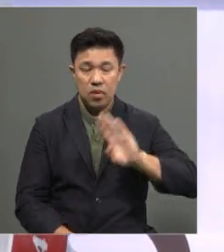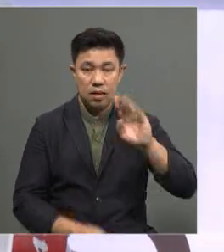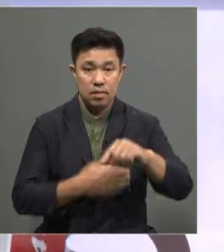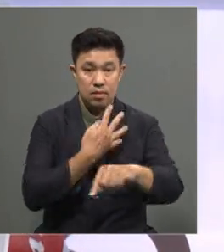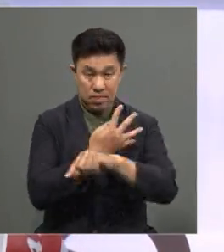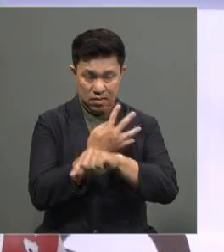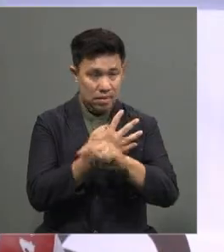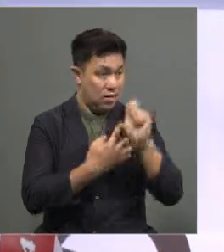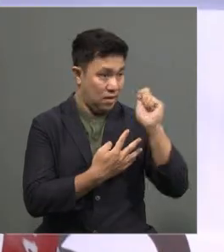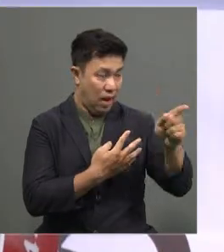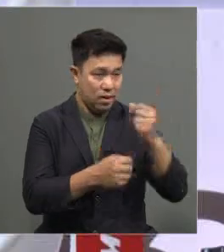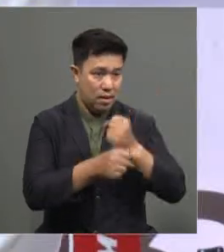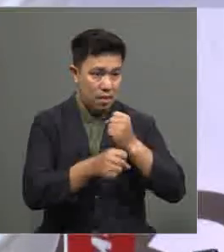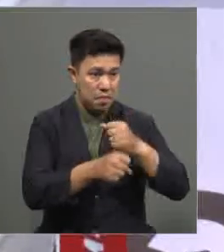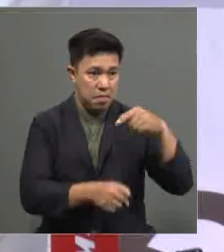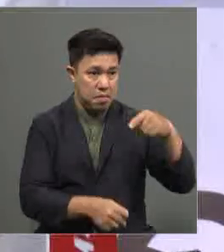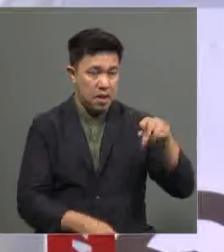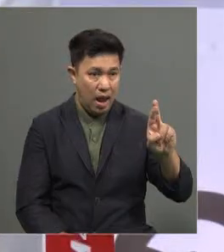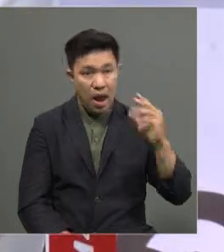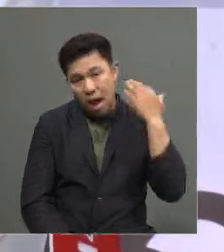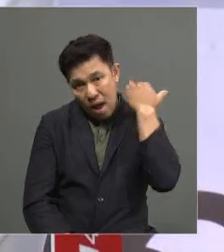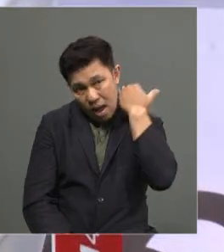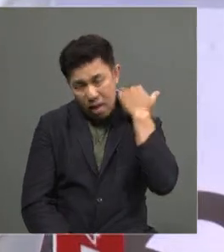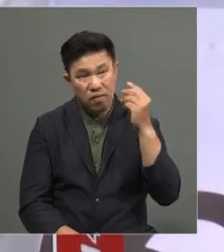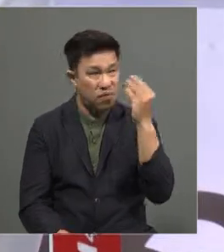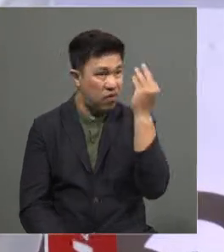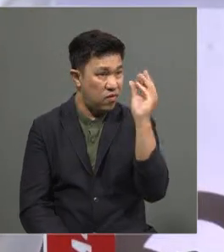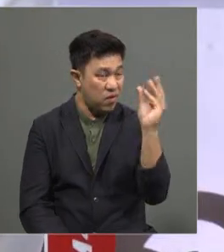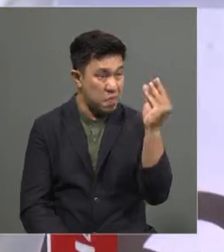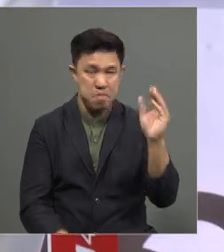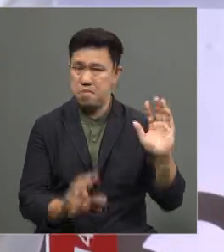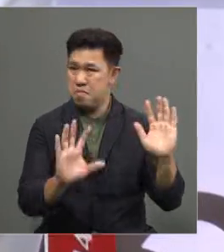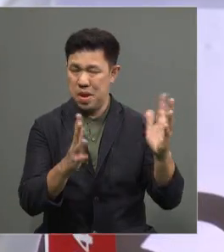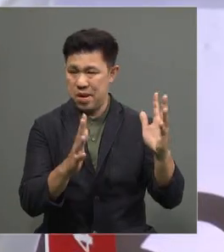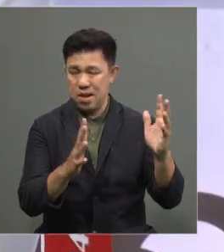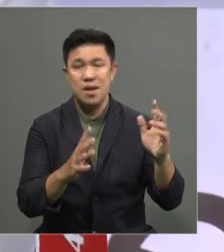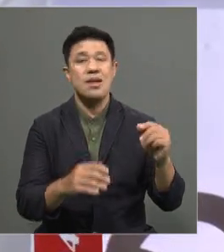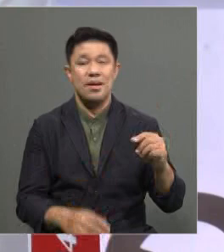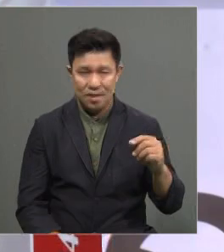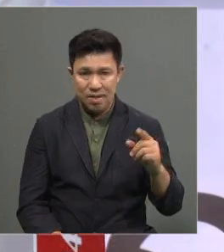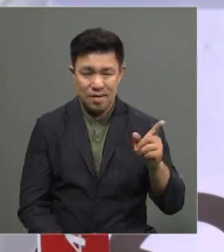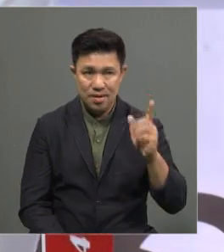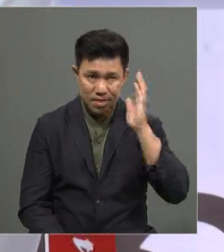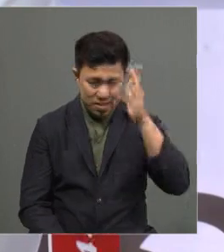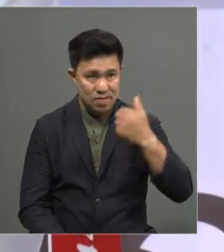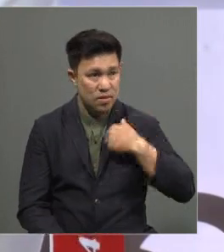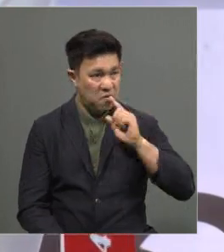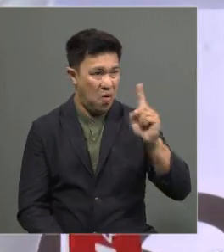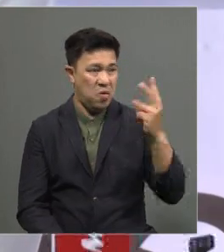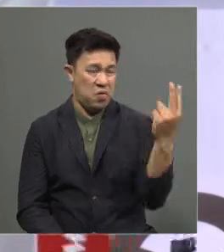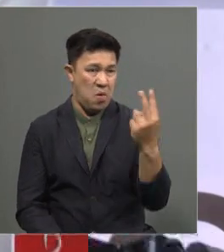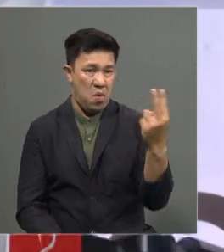ยมีการจ้างทำ PR จากทั้งคุณกฤตอนงและคุณฟิล์มอย่างแน่นอนและหลังจากนี้ยืนยันจะดำเนินคดีกับ2ค